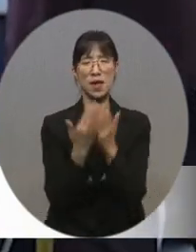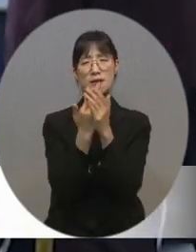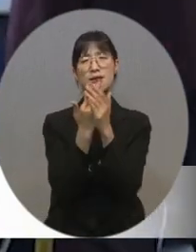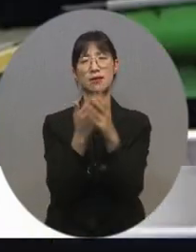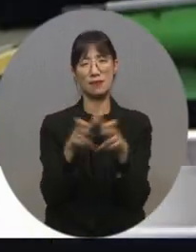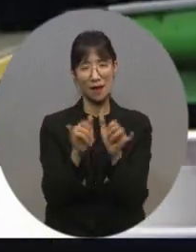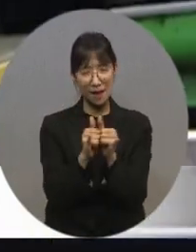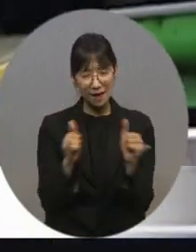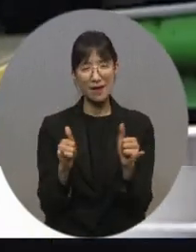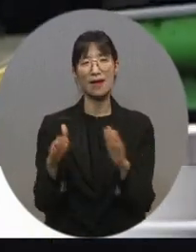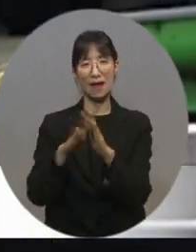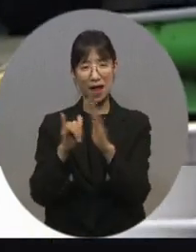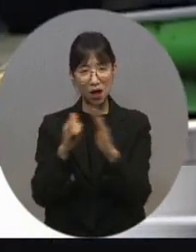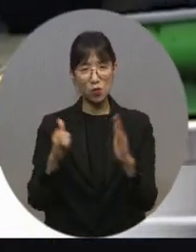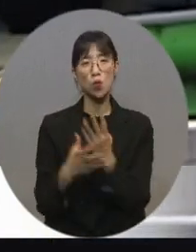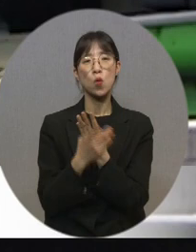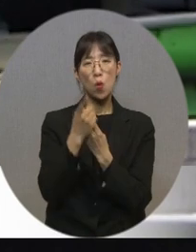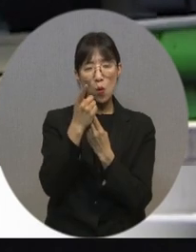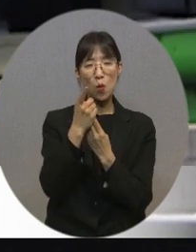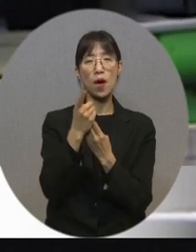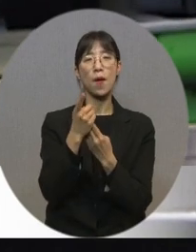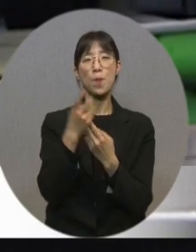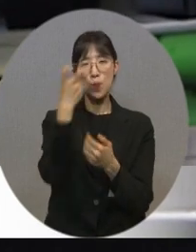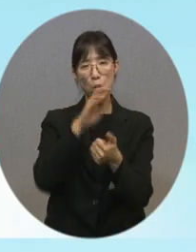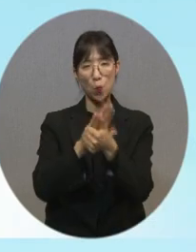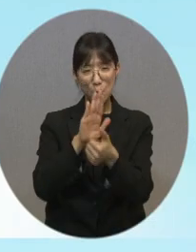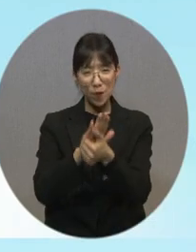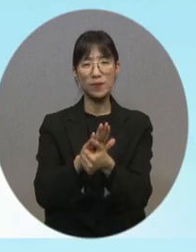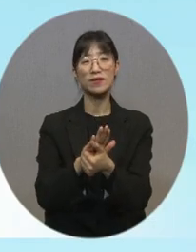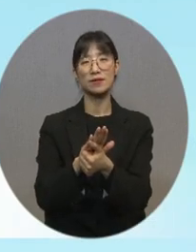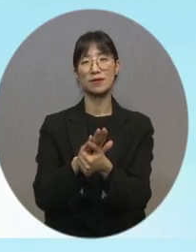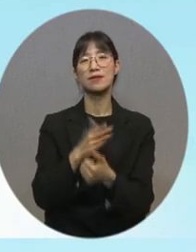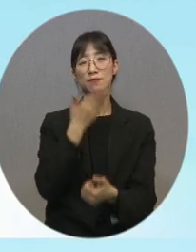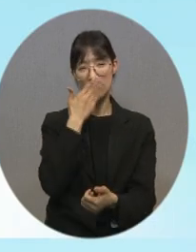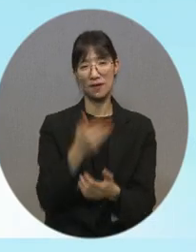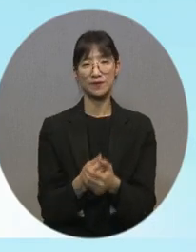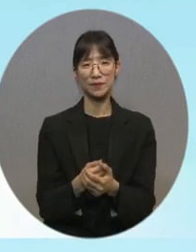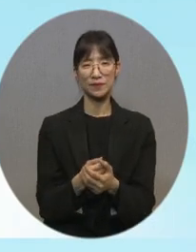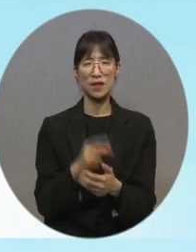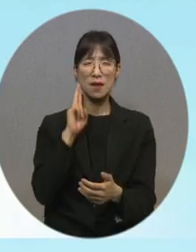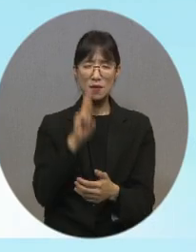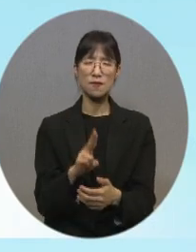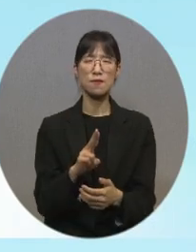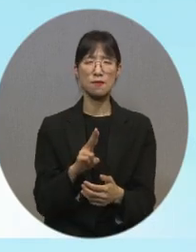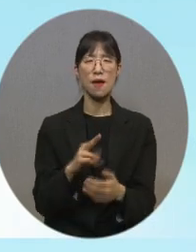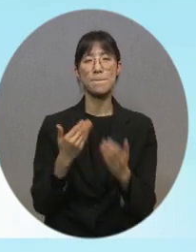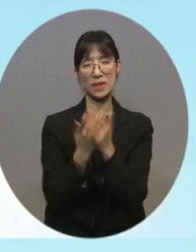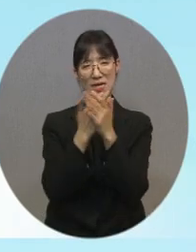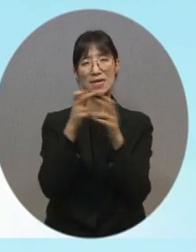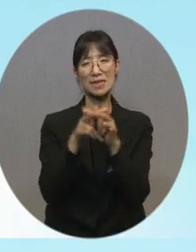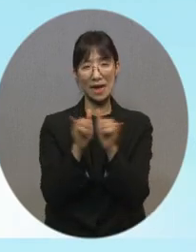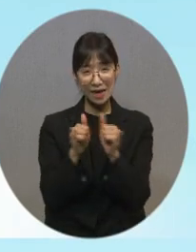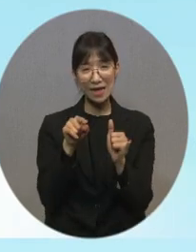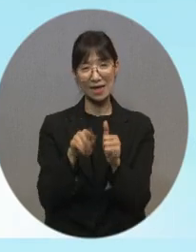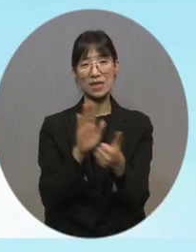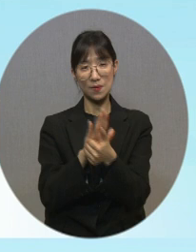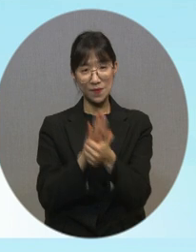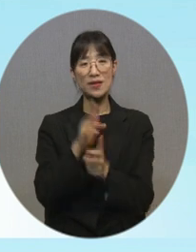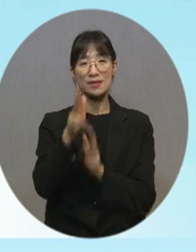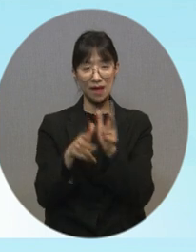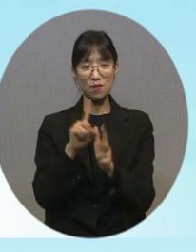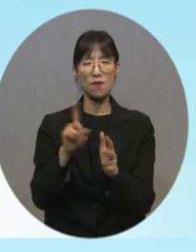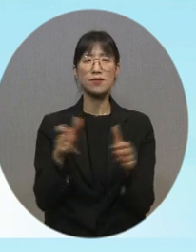통합돌봄 서비스를 이용할 수 있게 됐습니다 최중증 발달 장애인 통합돌봄 사업은 장애의 정도가